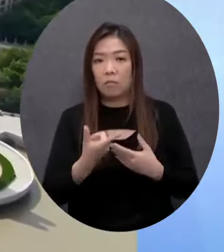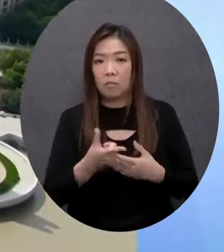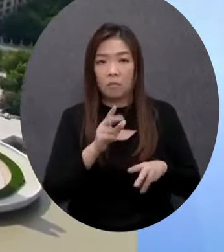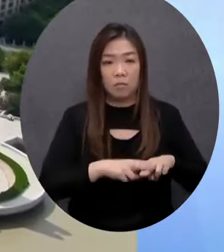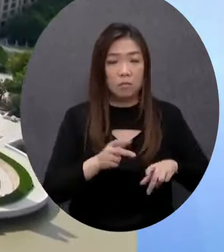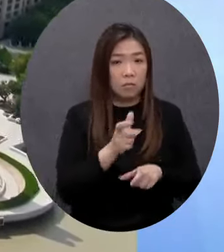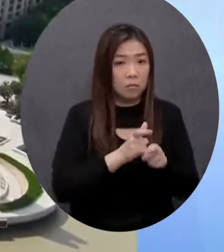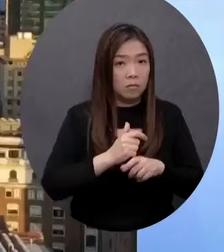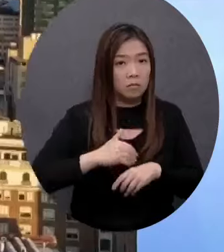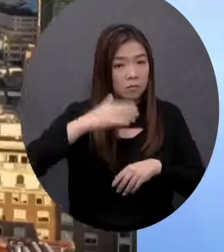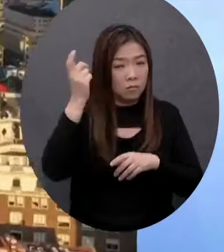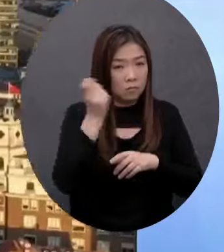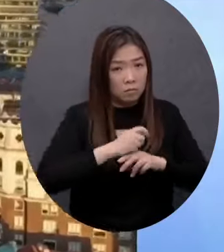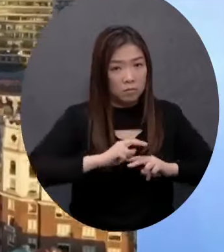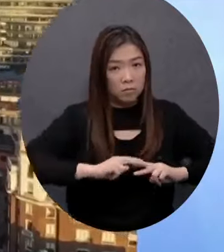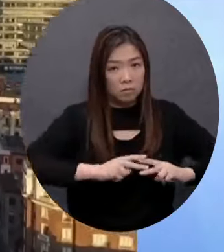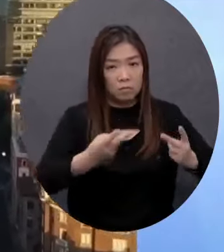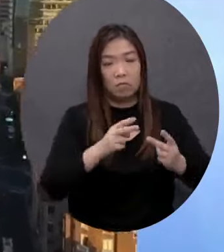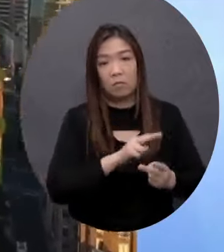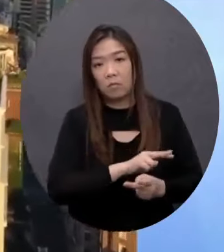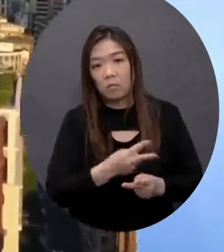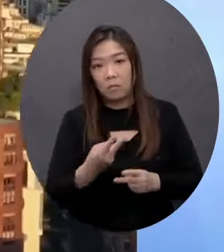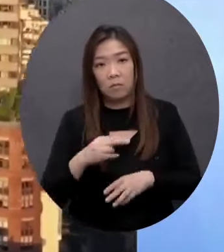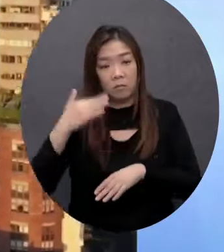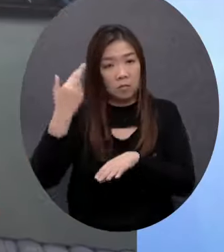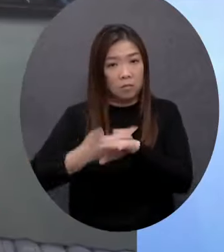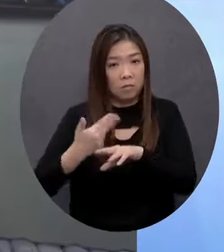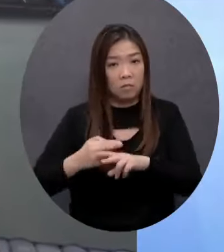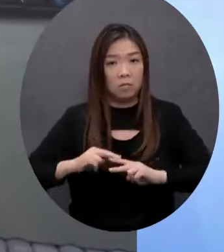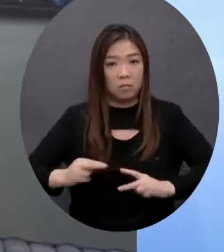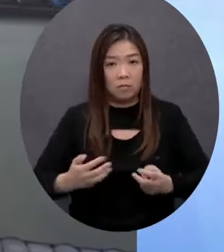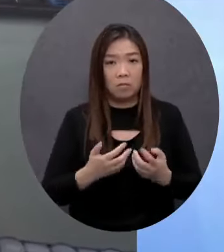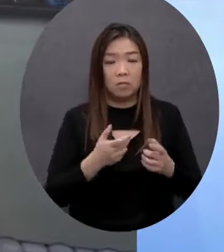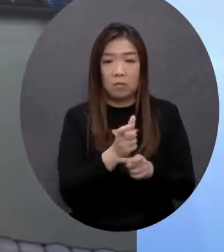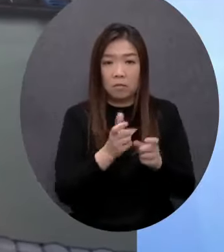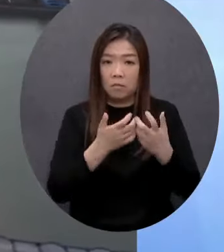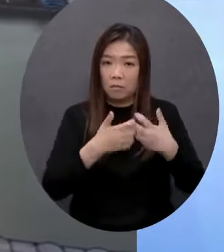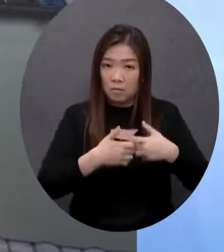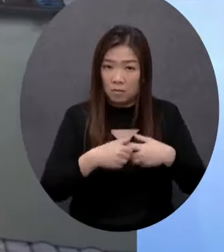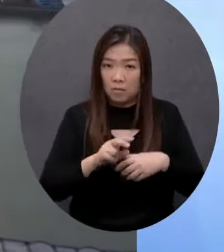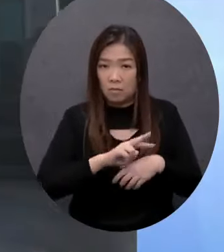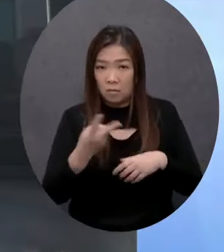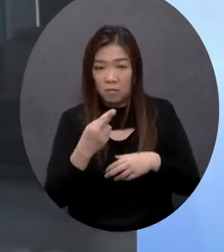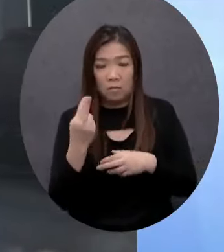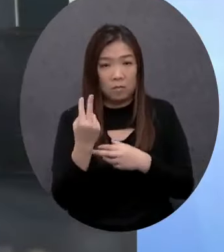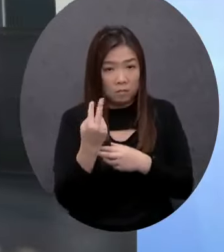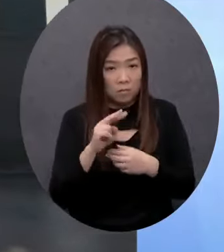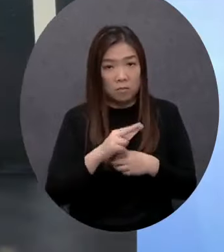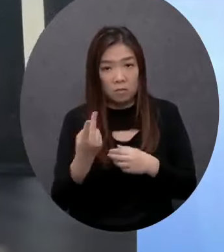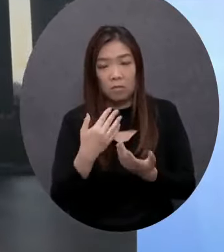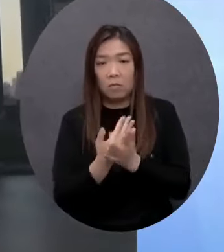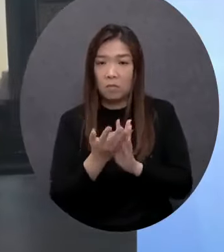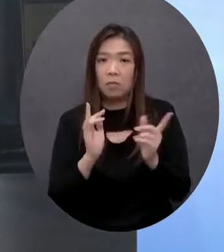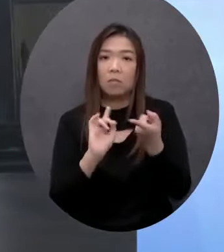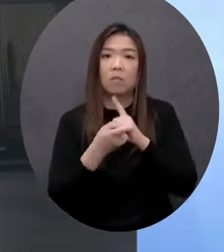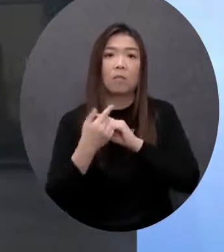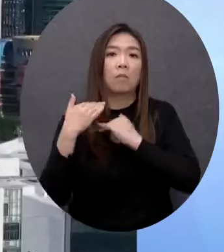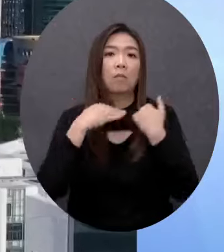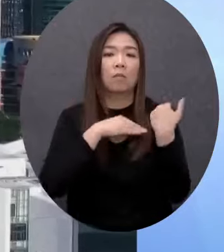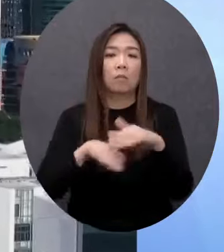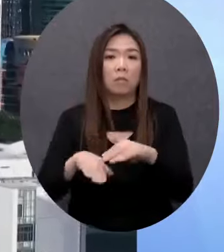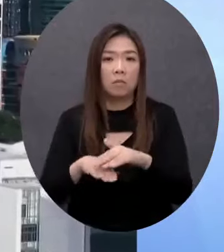由高速發展轉為高質量發展，經濟結構改革和綠色轉型等正是替代出口，成